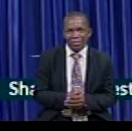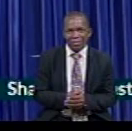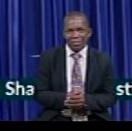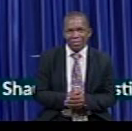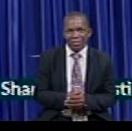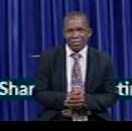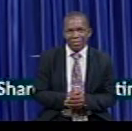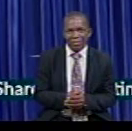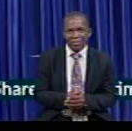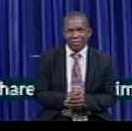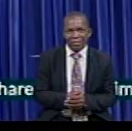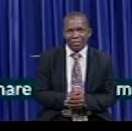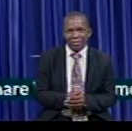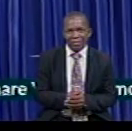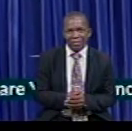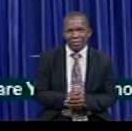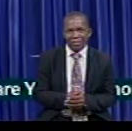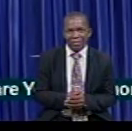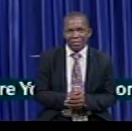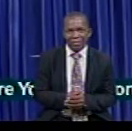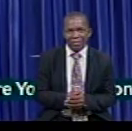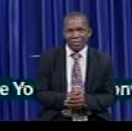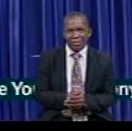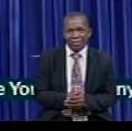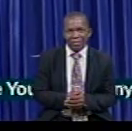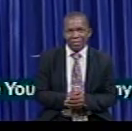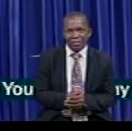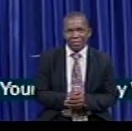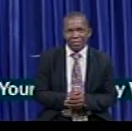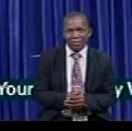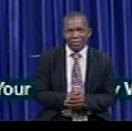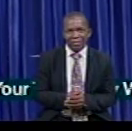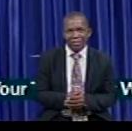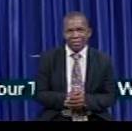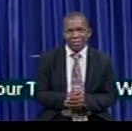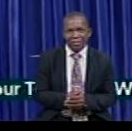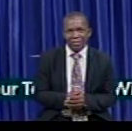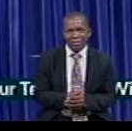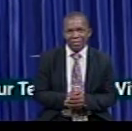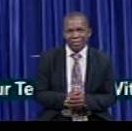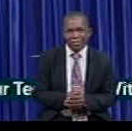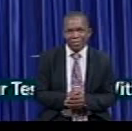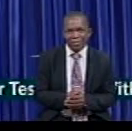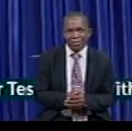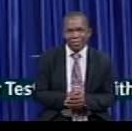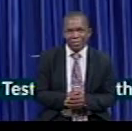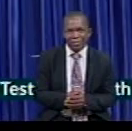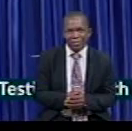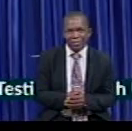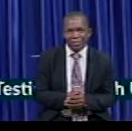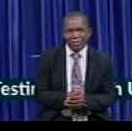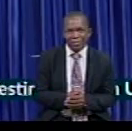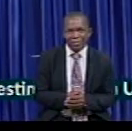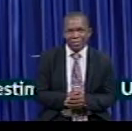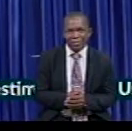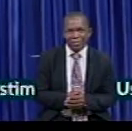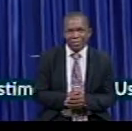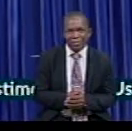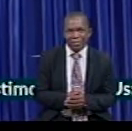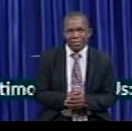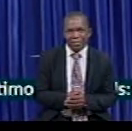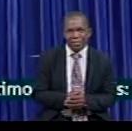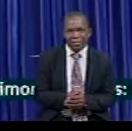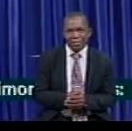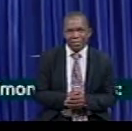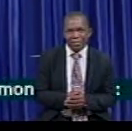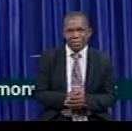wa denche agbene injio ni un ojogban mi denche injio ni nan le ake injio ni